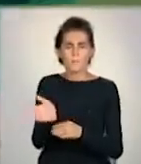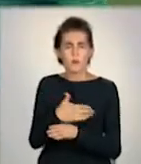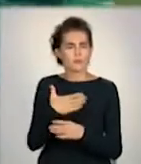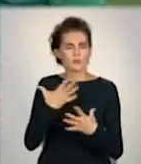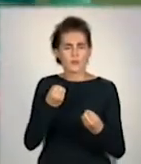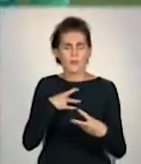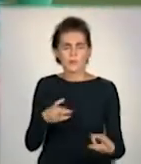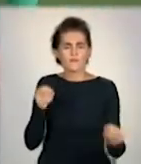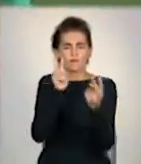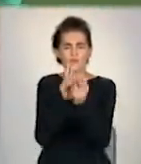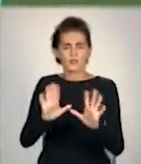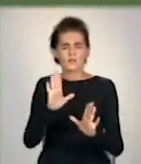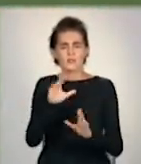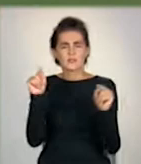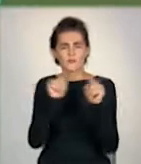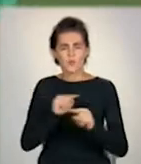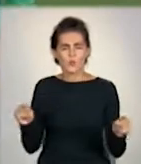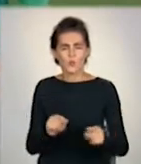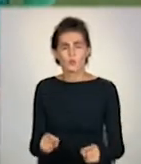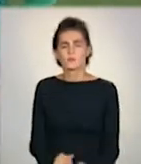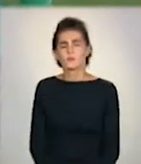ще зі зірками.